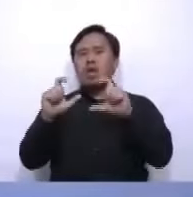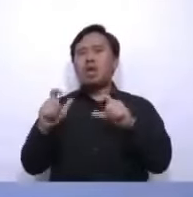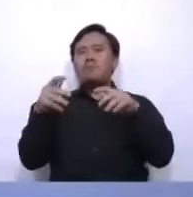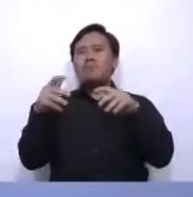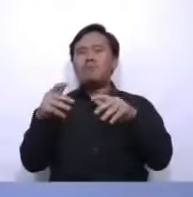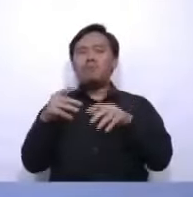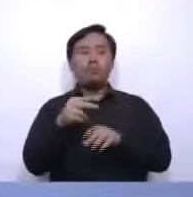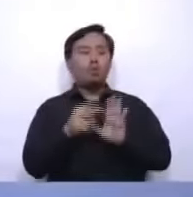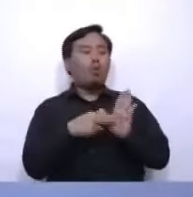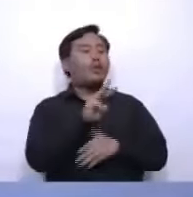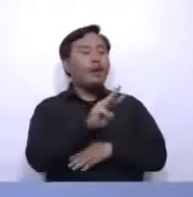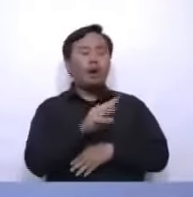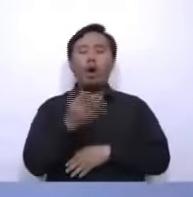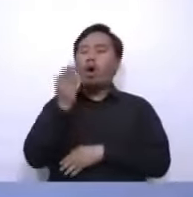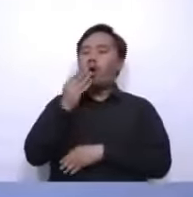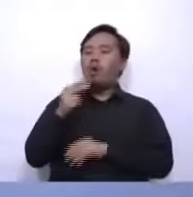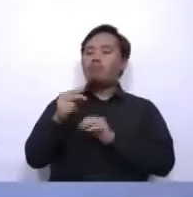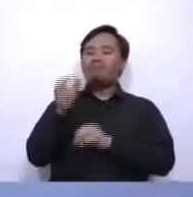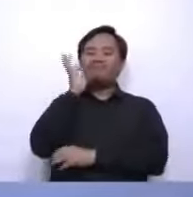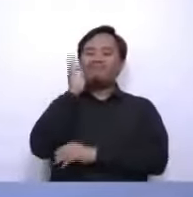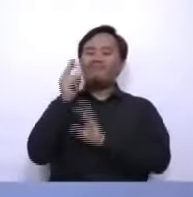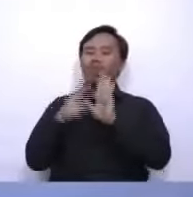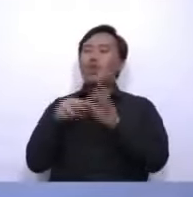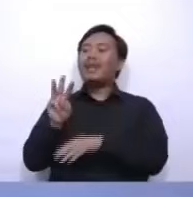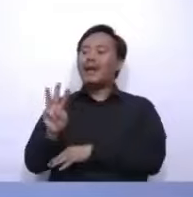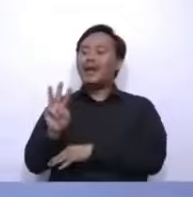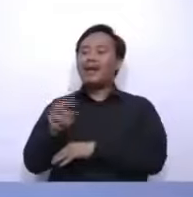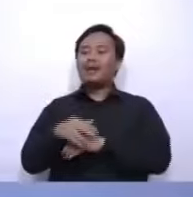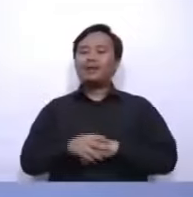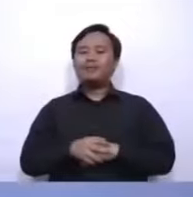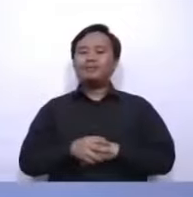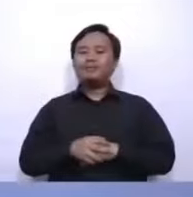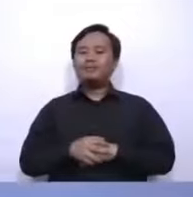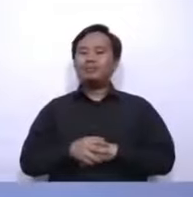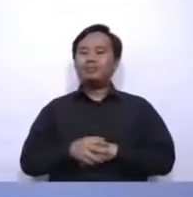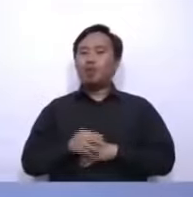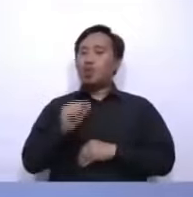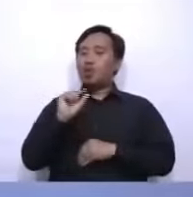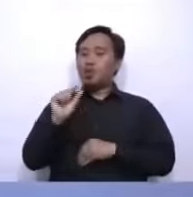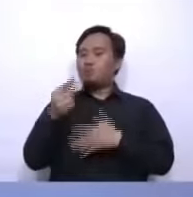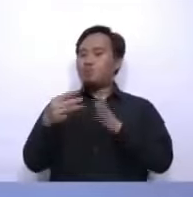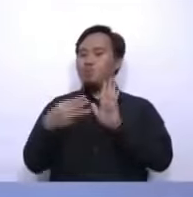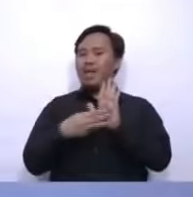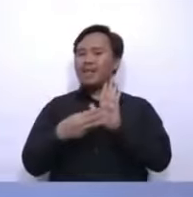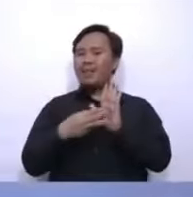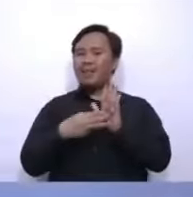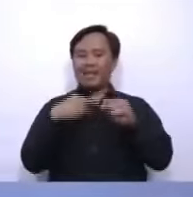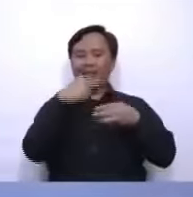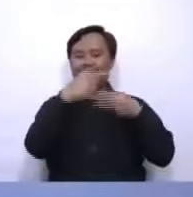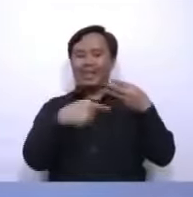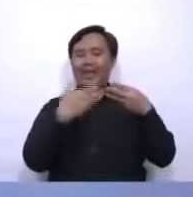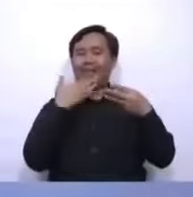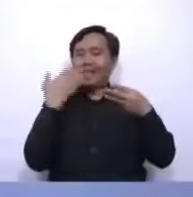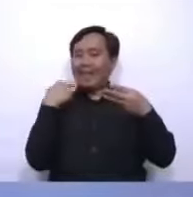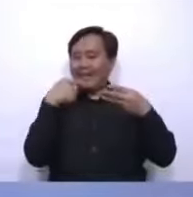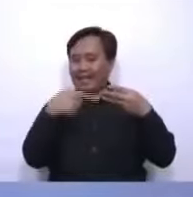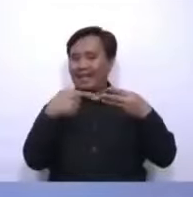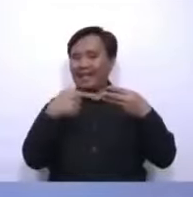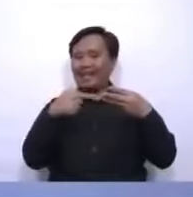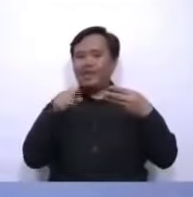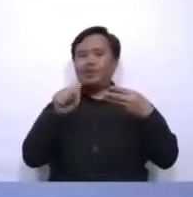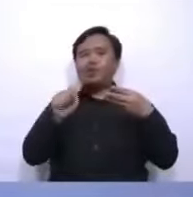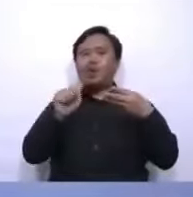Nomor 3. Oh, nomor 3, mohon maaf. Untuk mengatasi permasalahan-permasalahan tersebut sehingga di